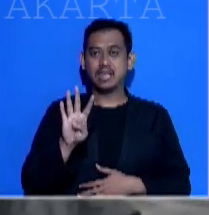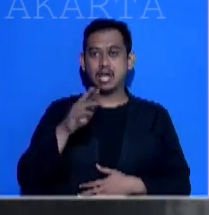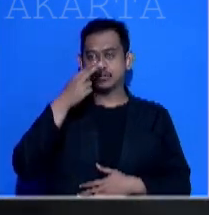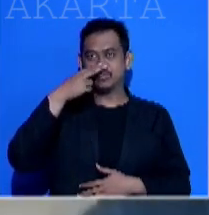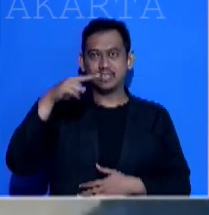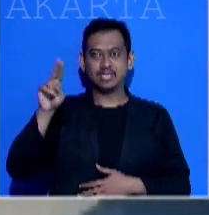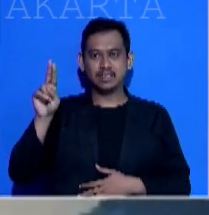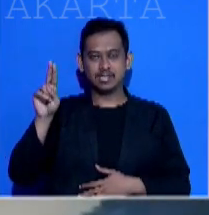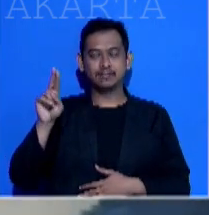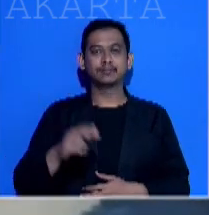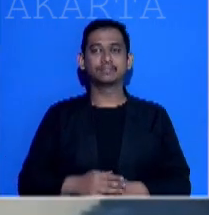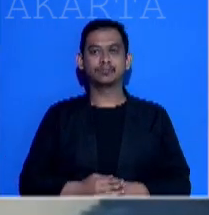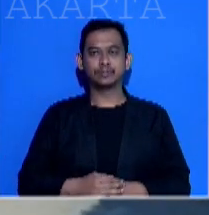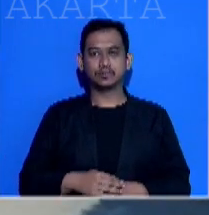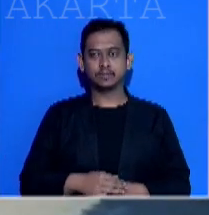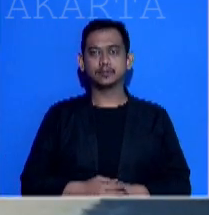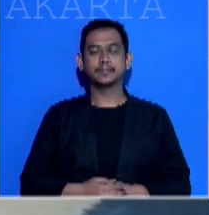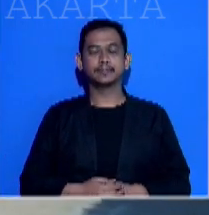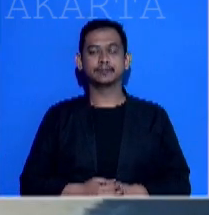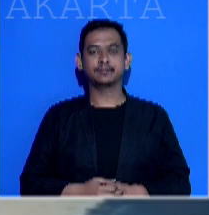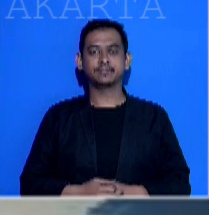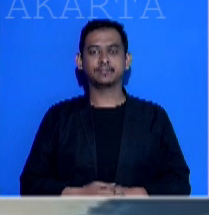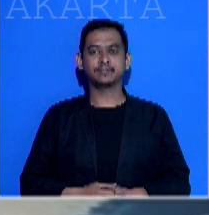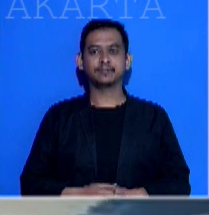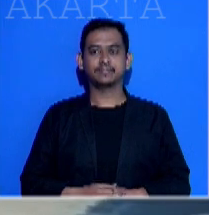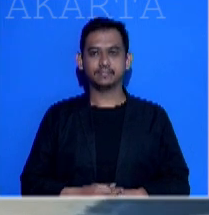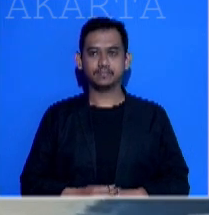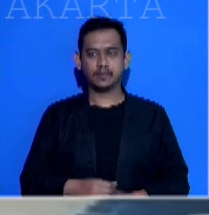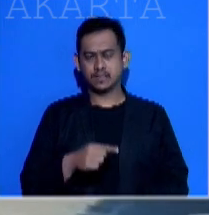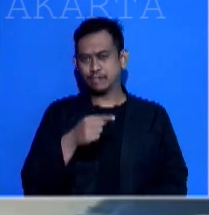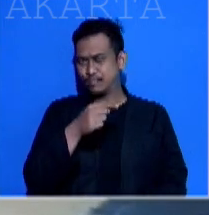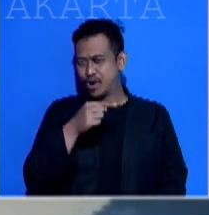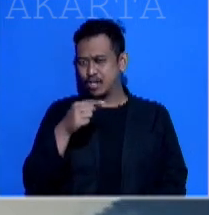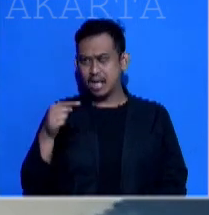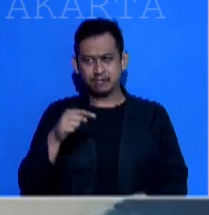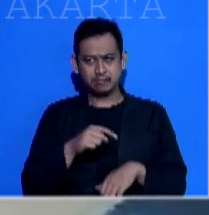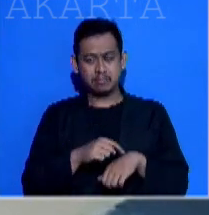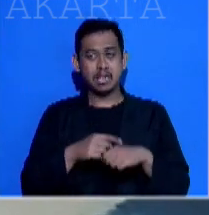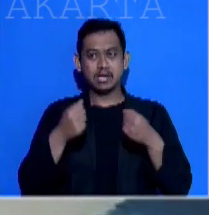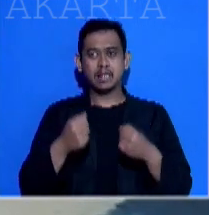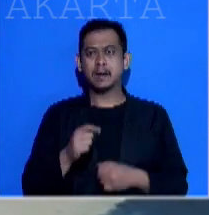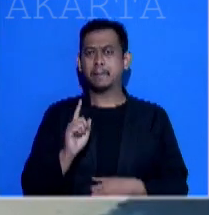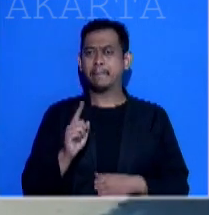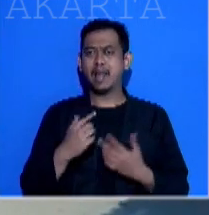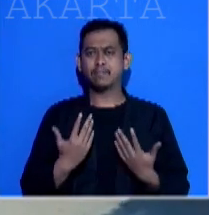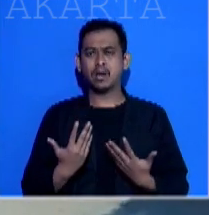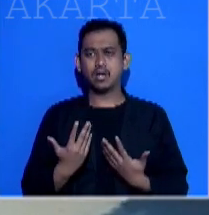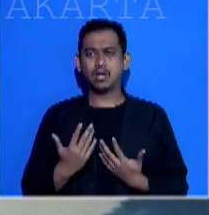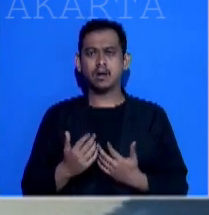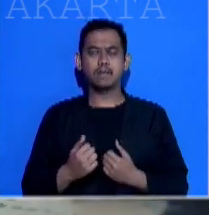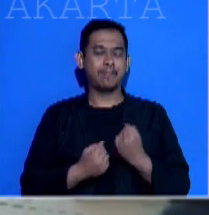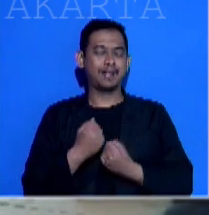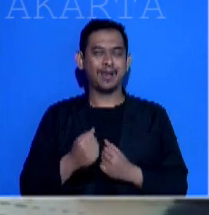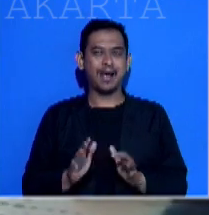dengan kasus narkotika. Pengurangan masa tahanan ini didasarkan atas kelakuan baik para narapidana selama di dalam lapas dan tidak